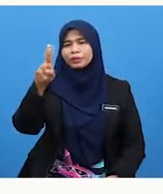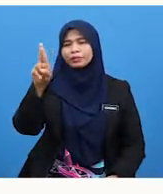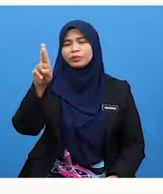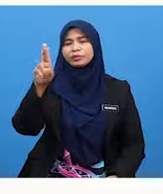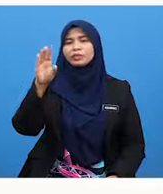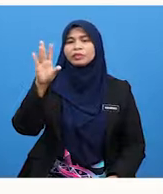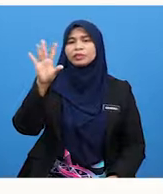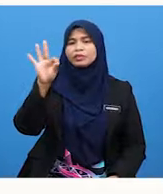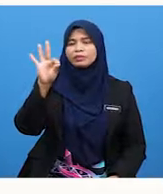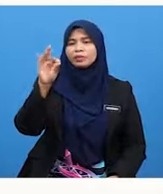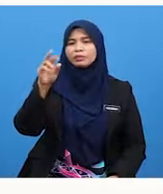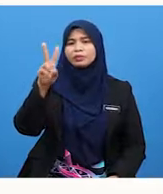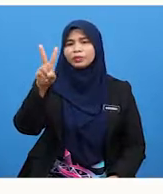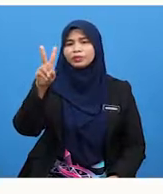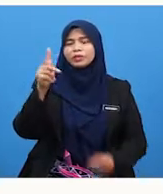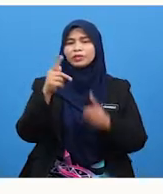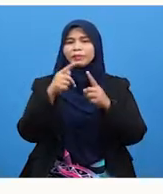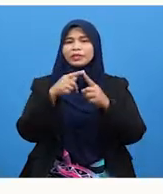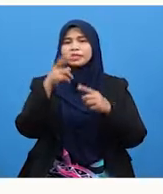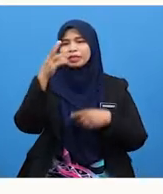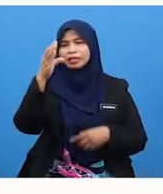452,092 kepada 100 terdekat.